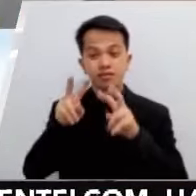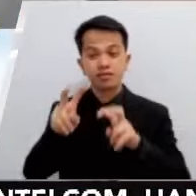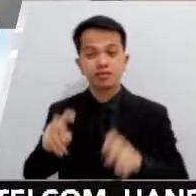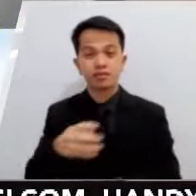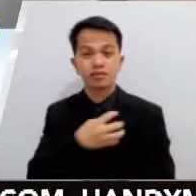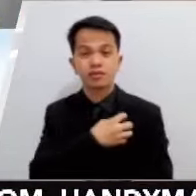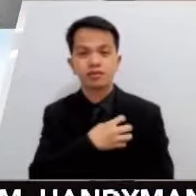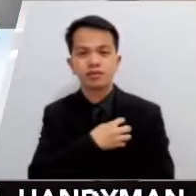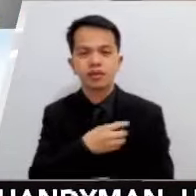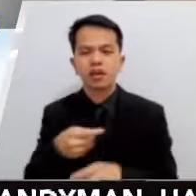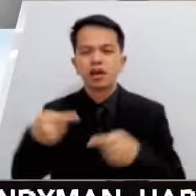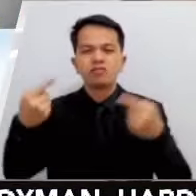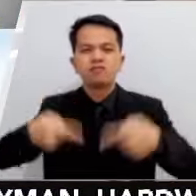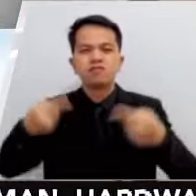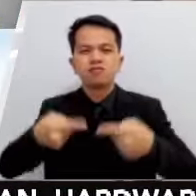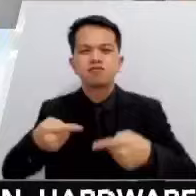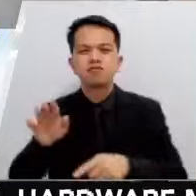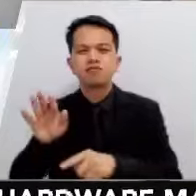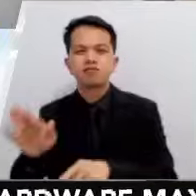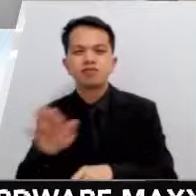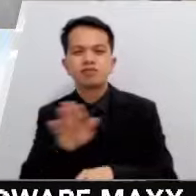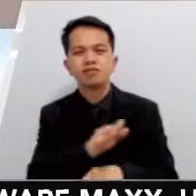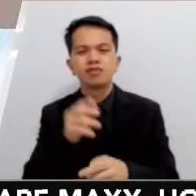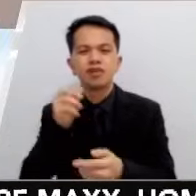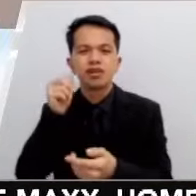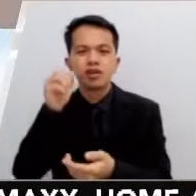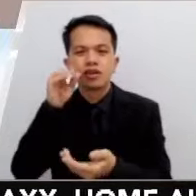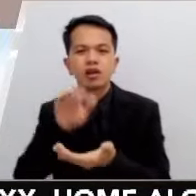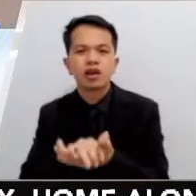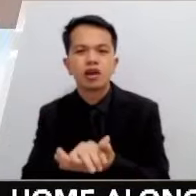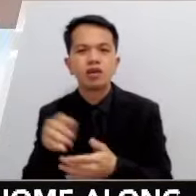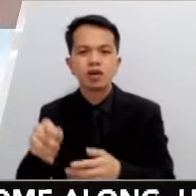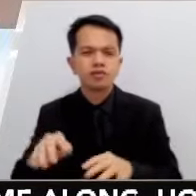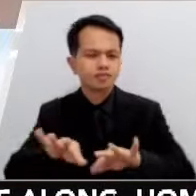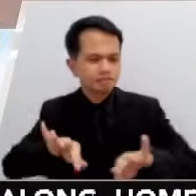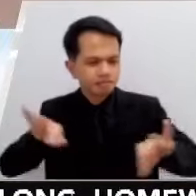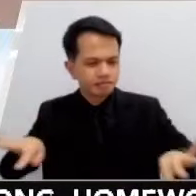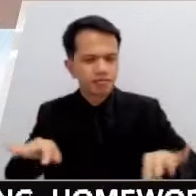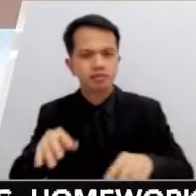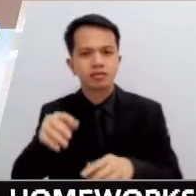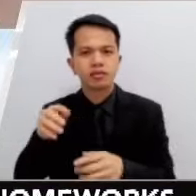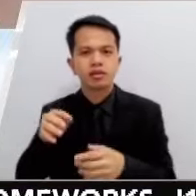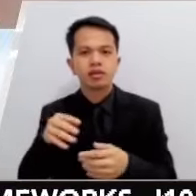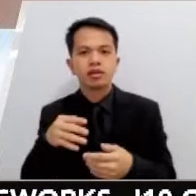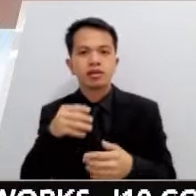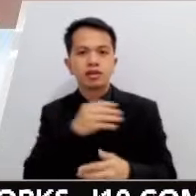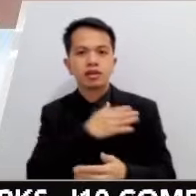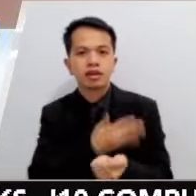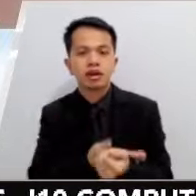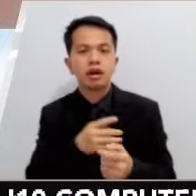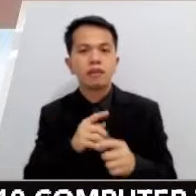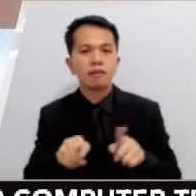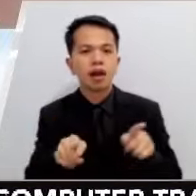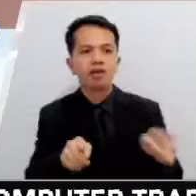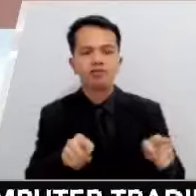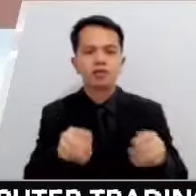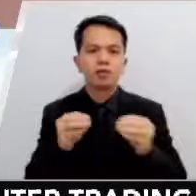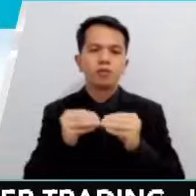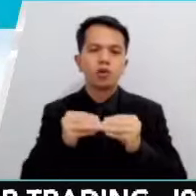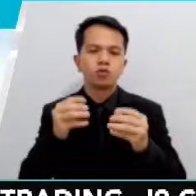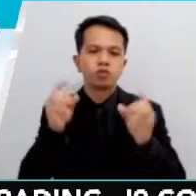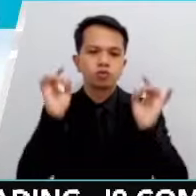ang sospek at kanyang asawa nang umawat ang kanilang mga anak. Pero lalong uminit ang away, doon na raw kumuha ng itak